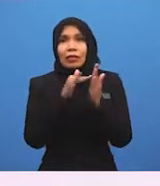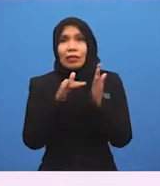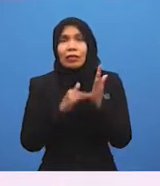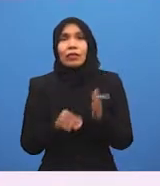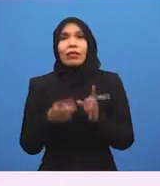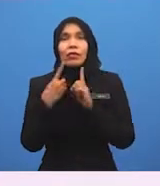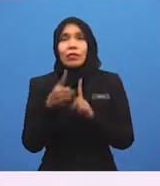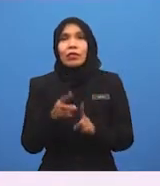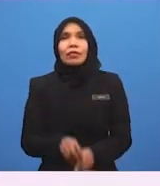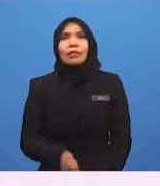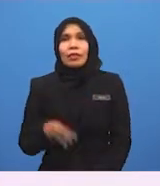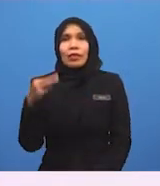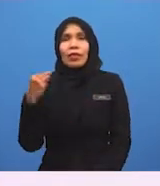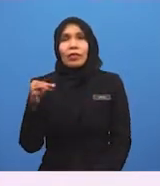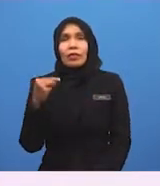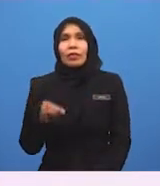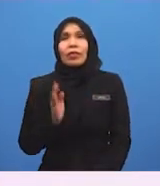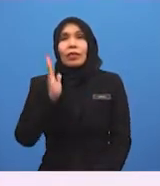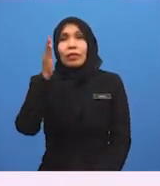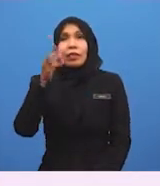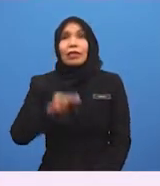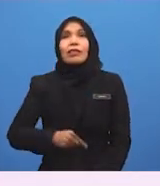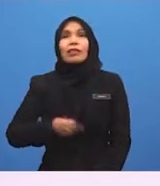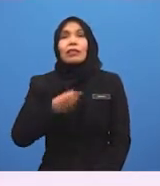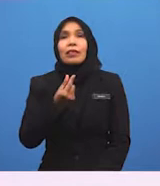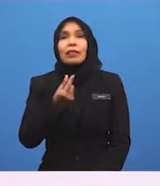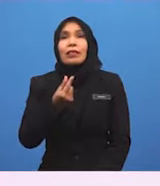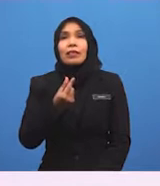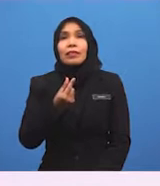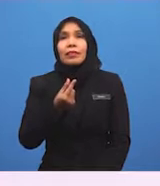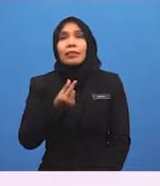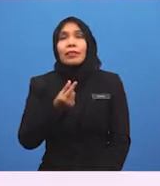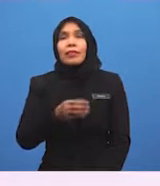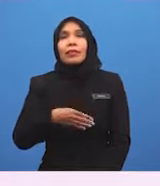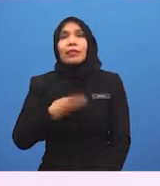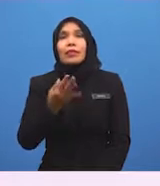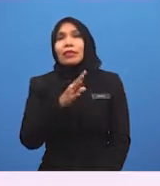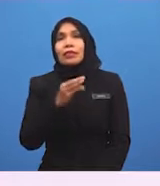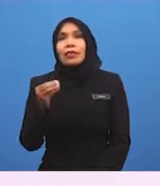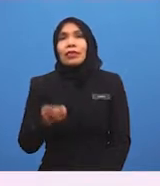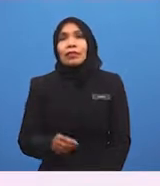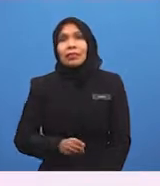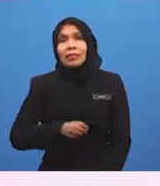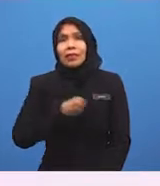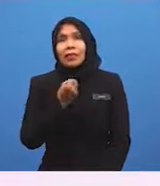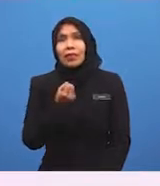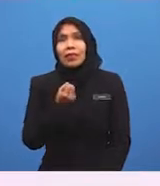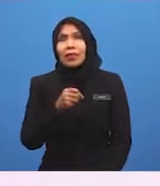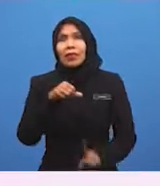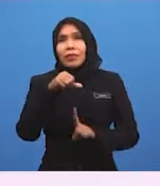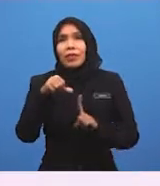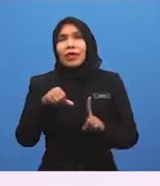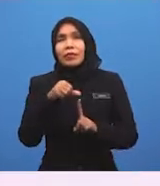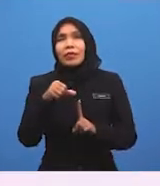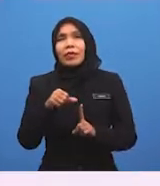akan berasa gembira, bangga dan seronok apabila bersikap adil terhadap